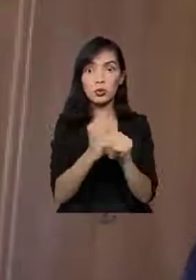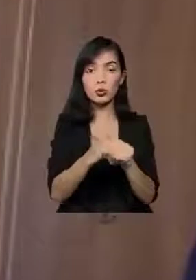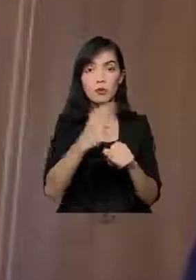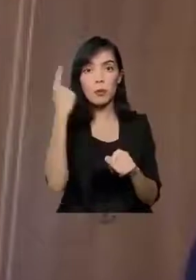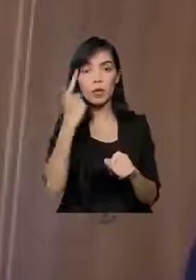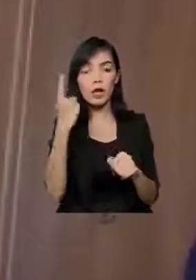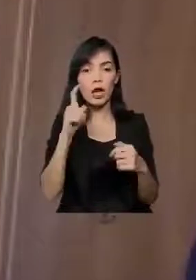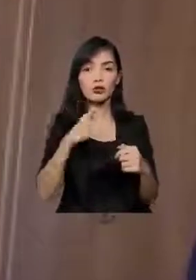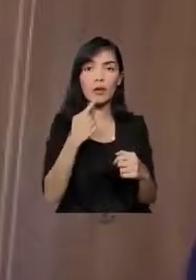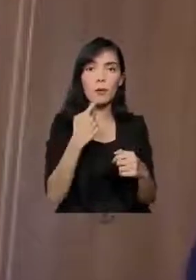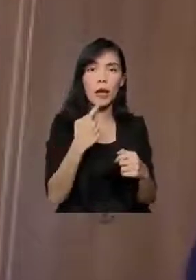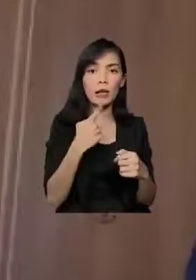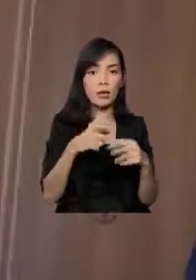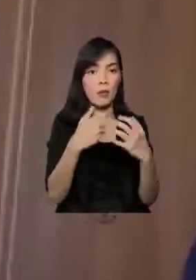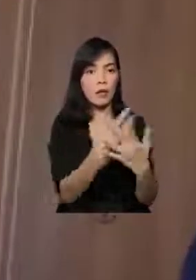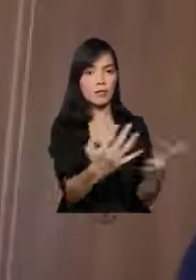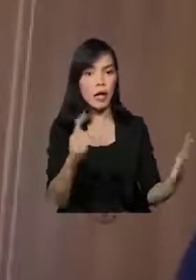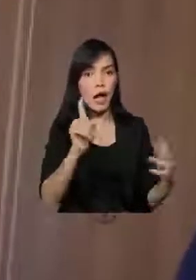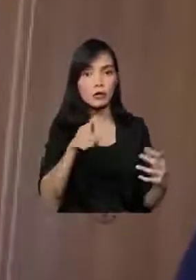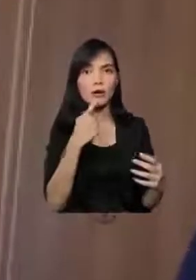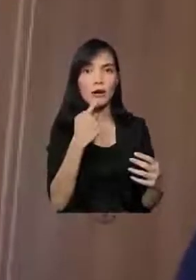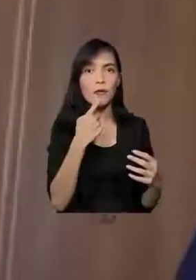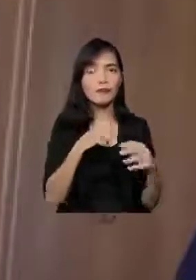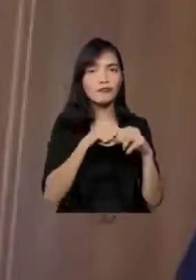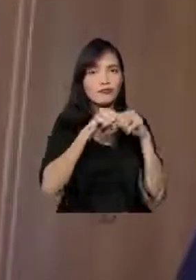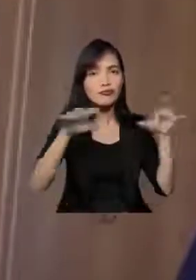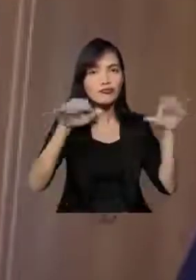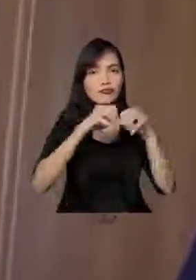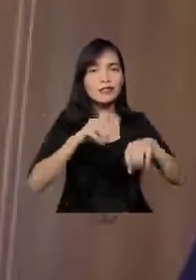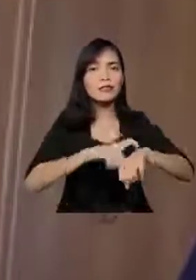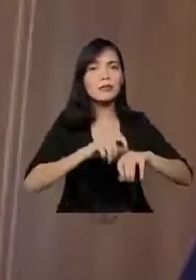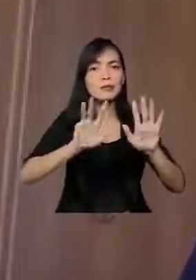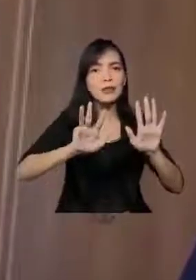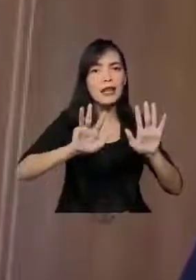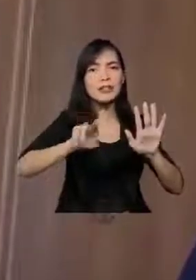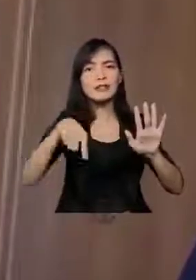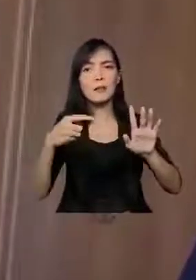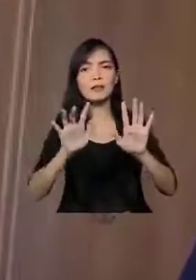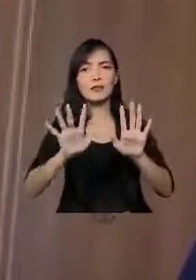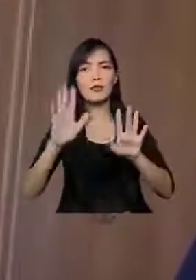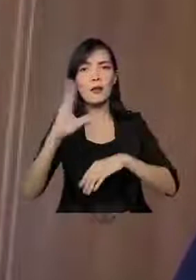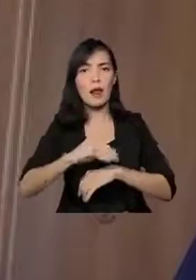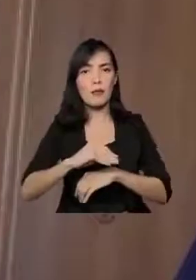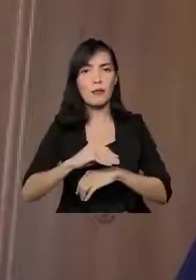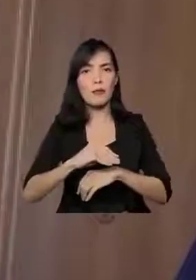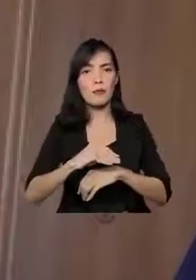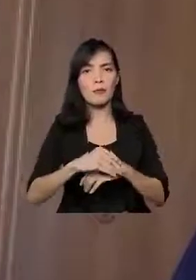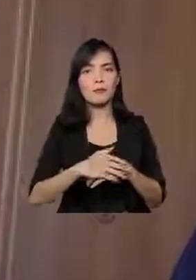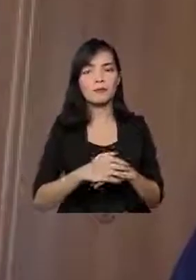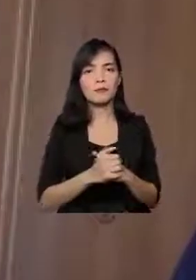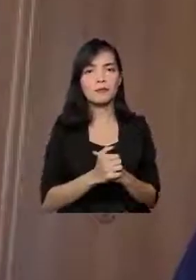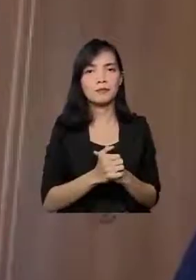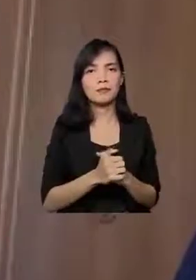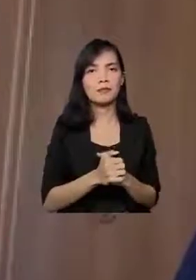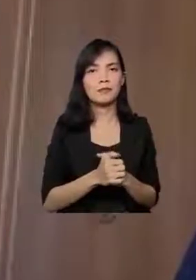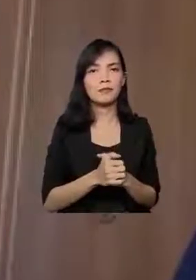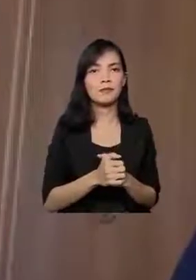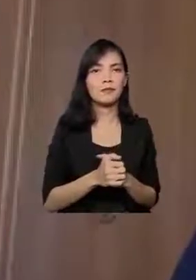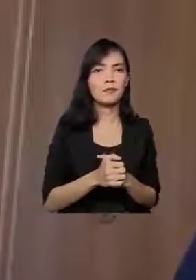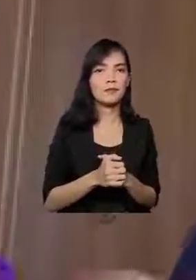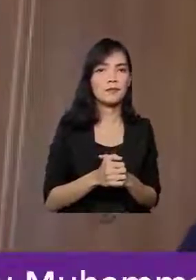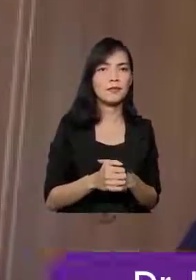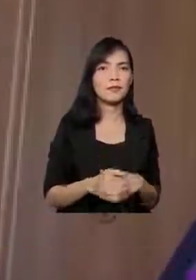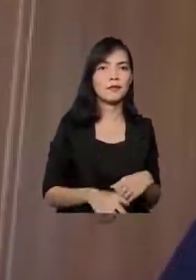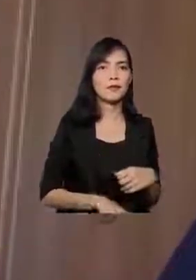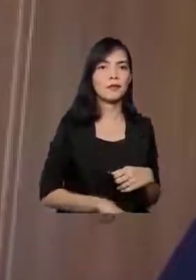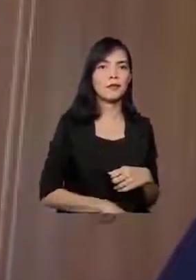diumumkannya setiap malam setiap sekitar jam antara 09.00 sampai 10.00 waktu Turki dan itu disiarkan oleh